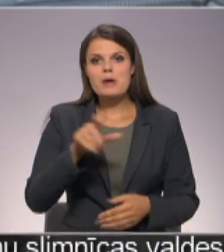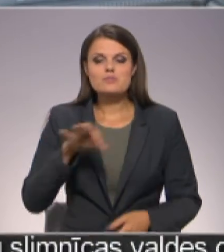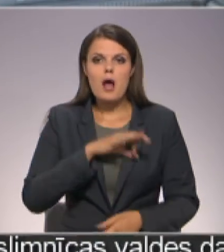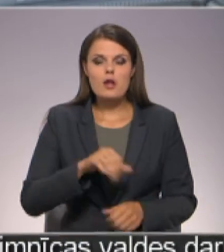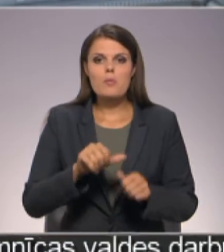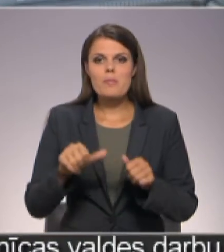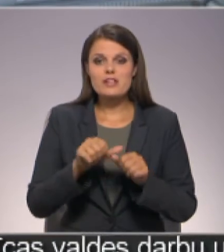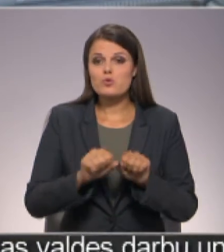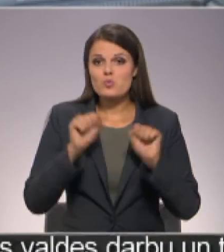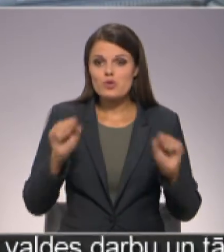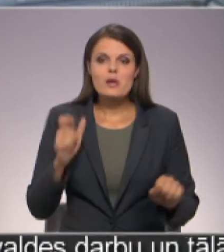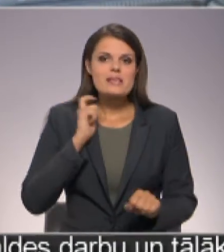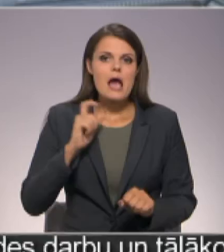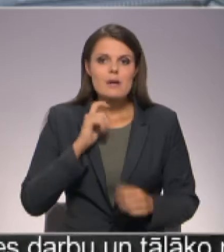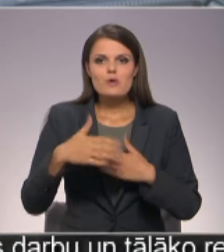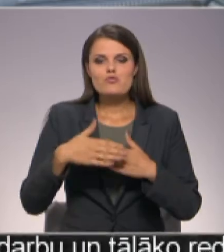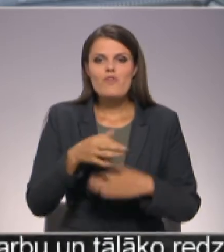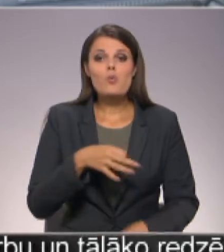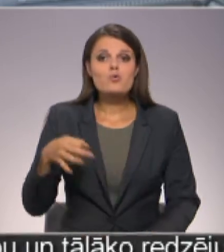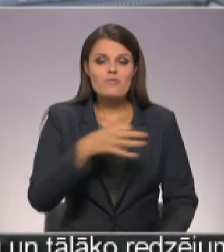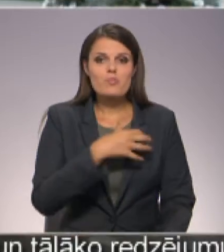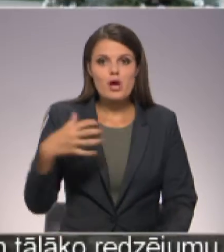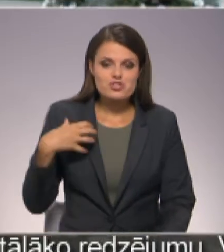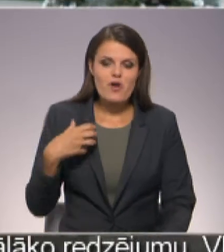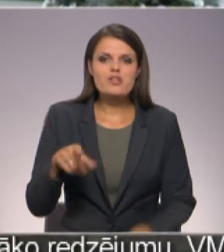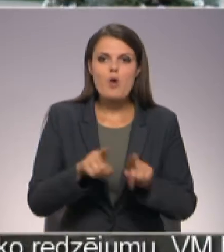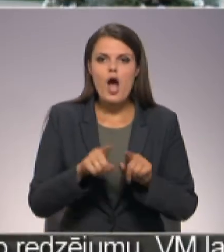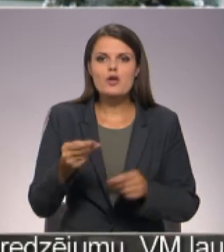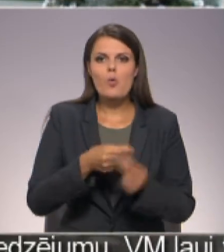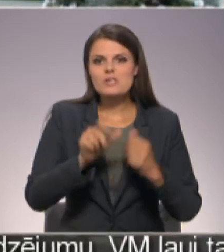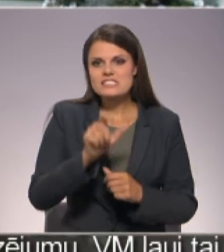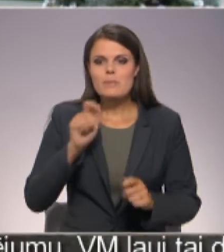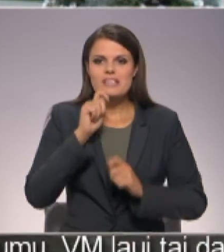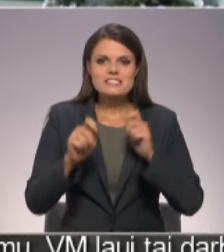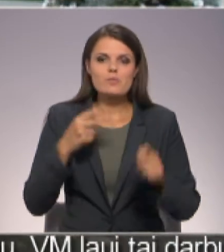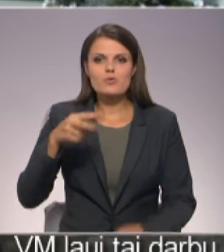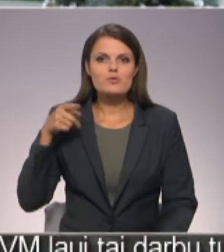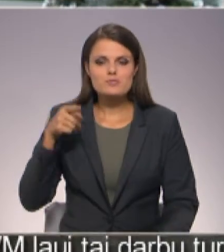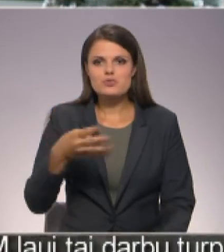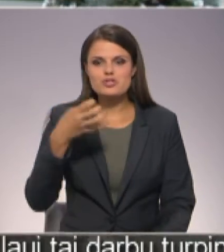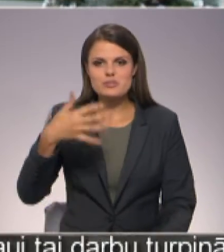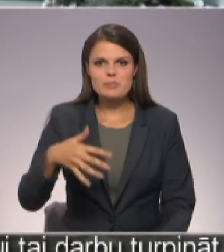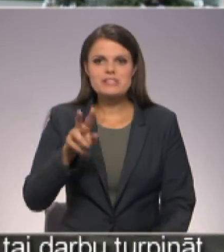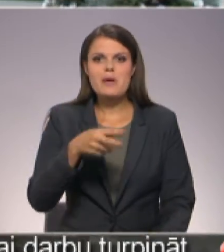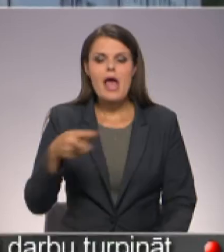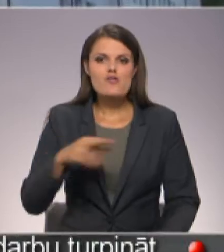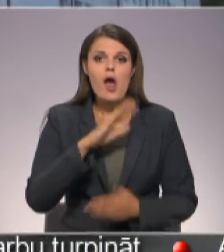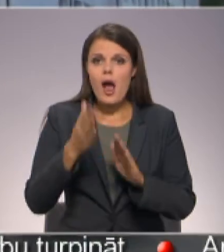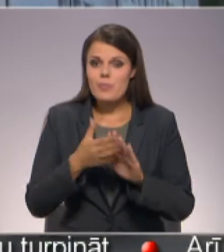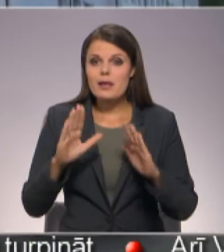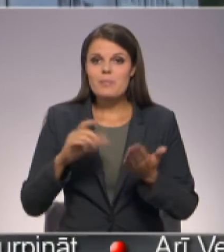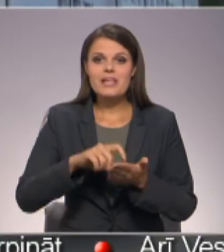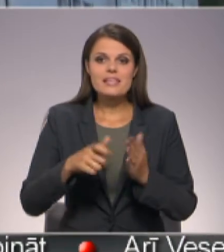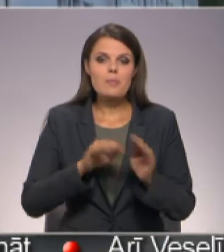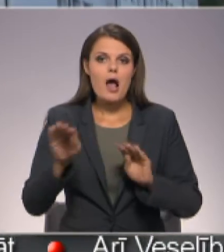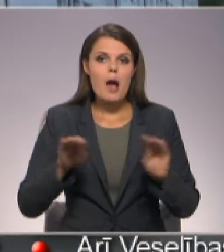un medikamentus nodrošinās Jēkabpils un tuvāko novadu pašvaldību, kā arī uzņēmēju ziedojumi 20450 eiro apmērā, bet telpas